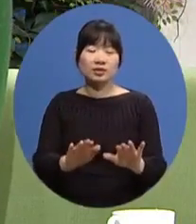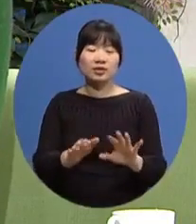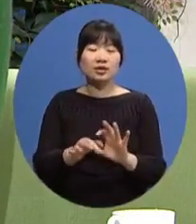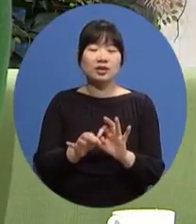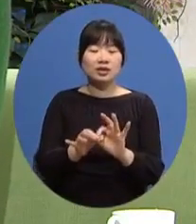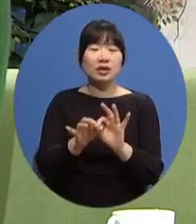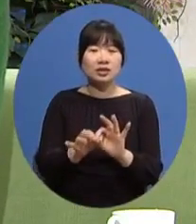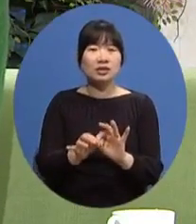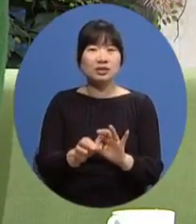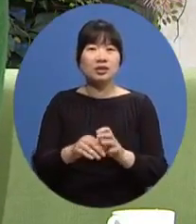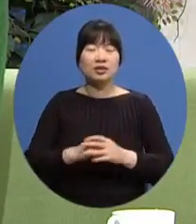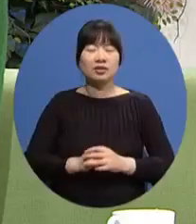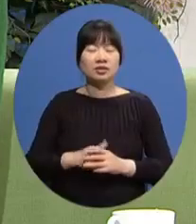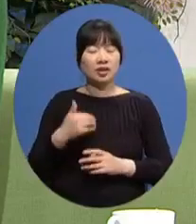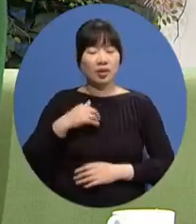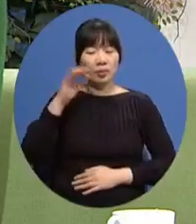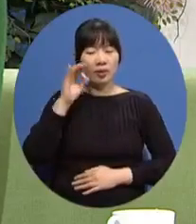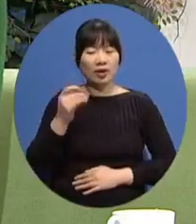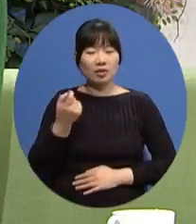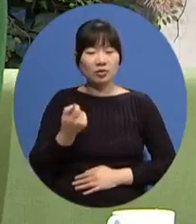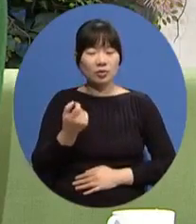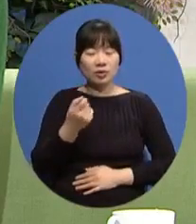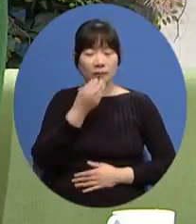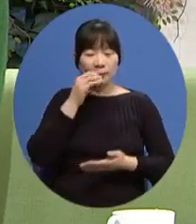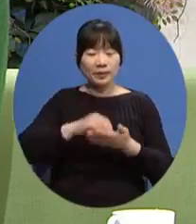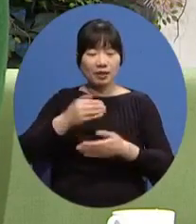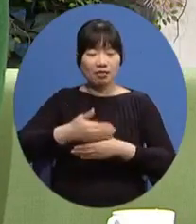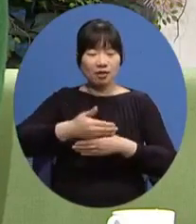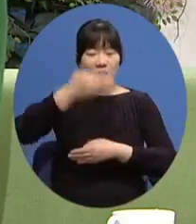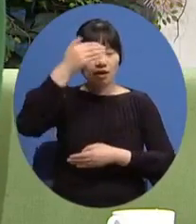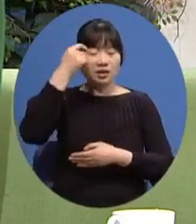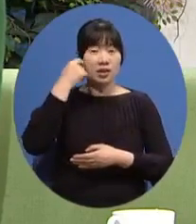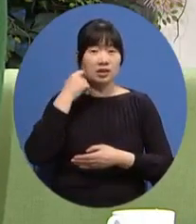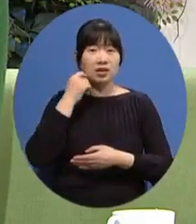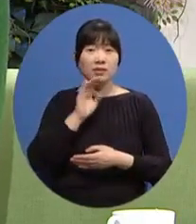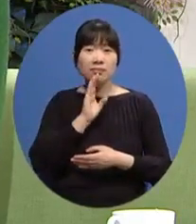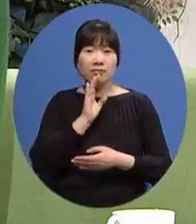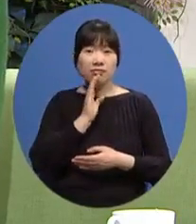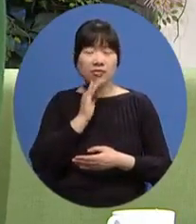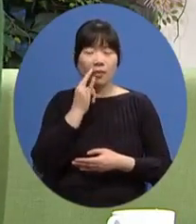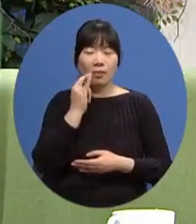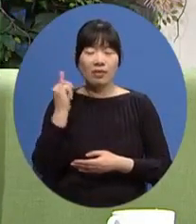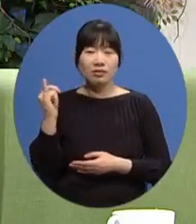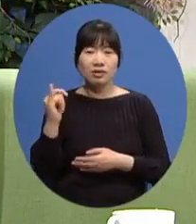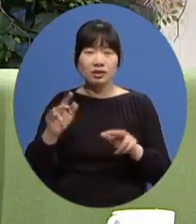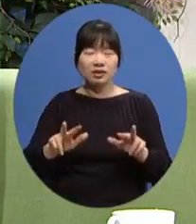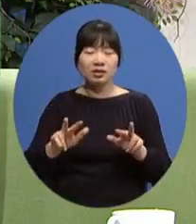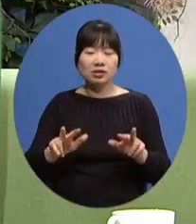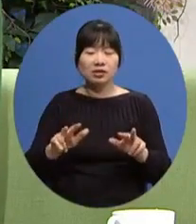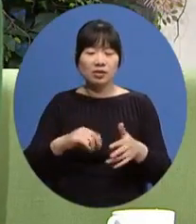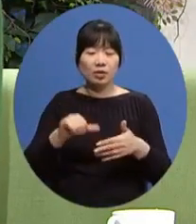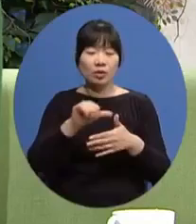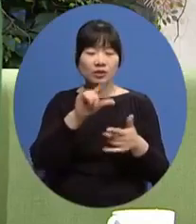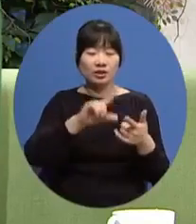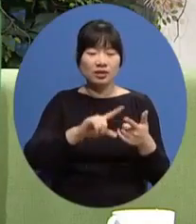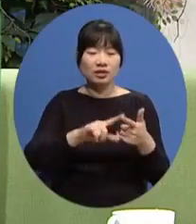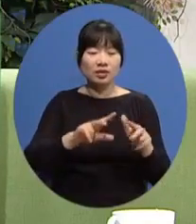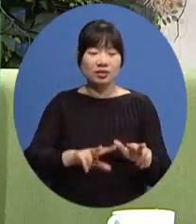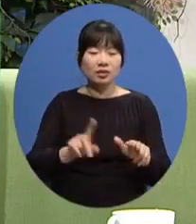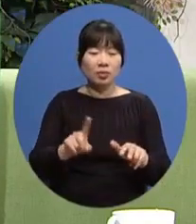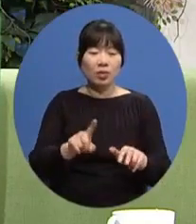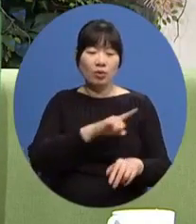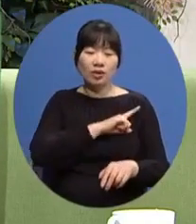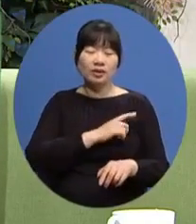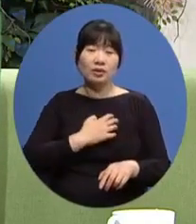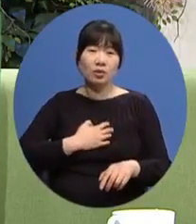사이에 제가 보기에도 뭔가 약간 벽이 있는 듯한 느낌이 들었어요. 어머니, 뭐, 건우에 대해서 지금 어떤 점이